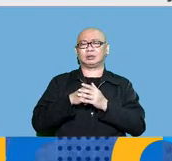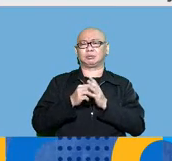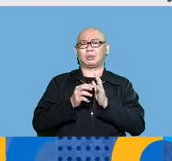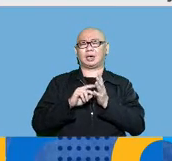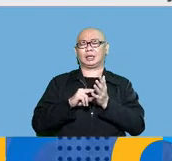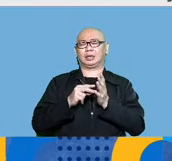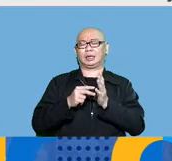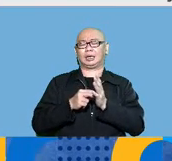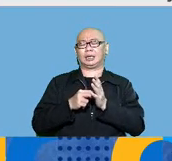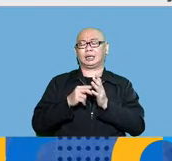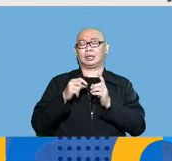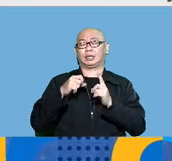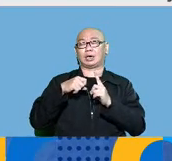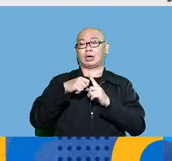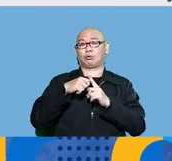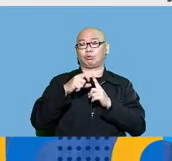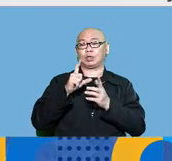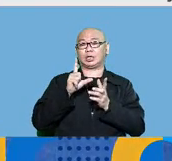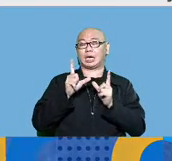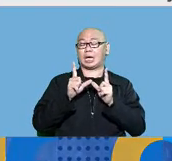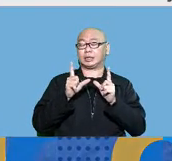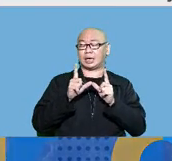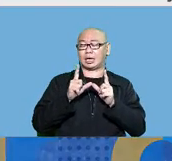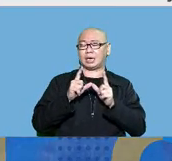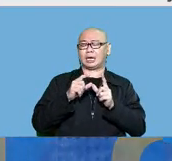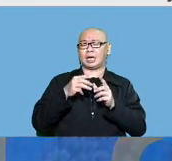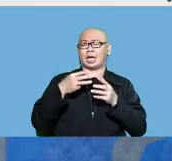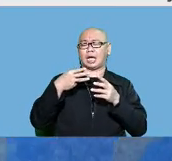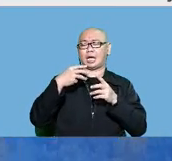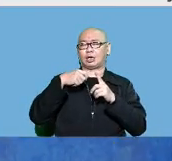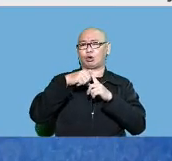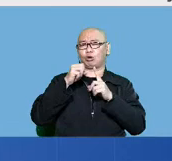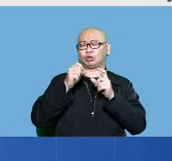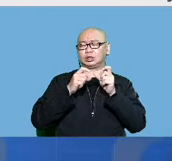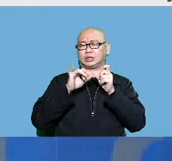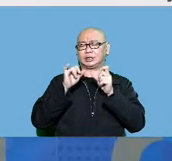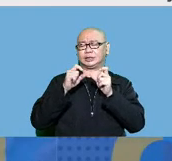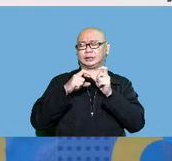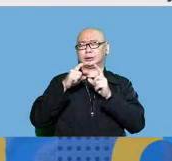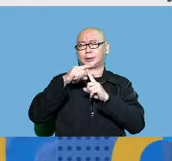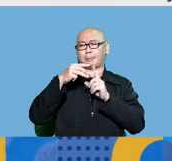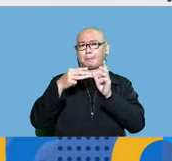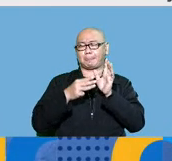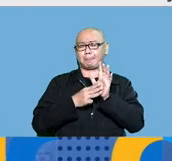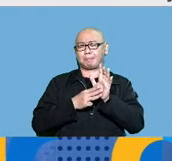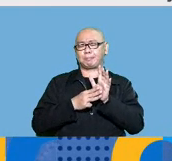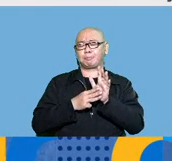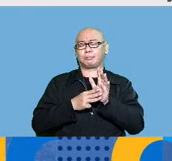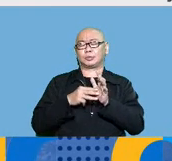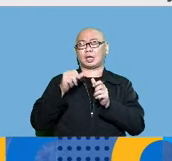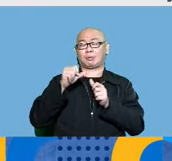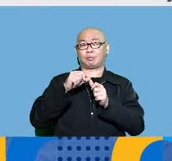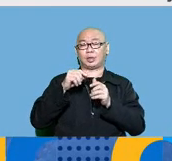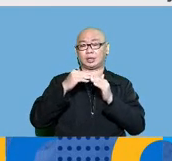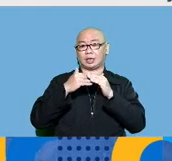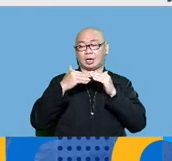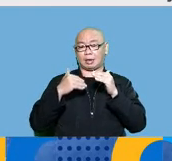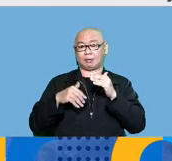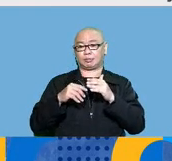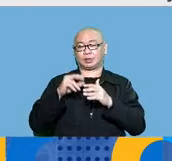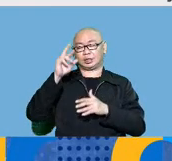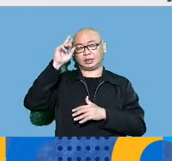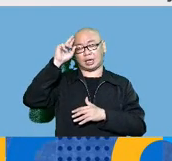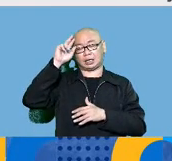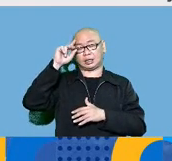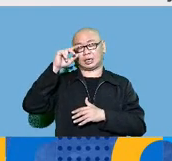kawasan ekosistem esensial. Sudah ada SK forum dari gubernur, dan sekarang sudah pada sampai tahap ke rencana